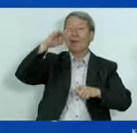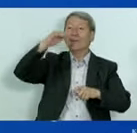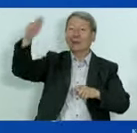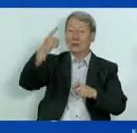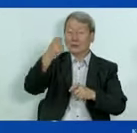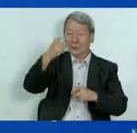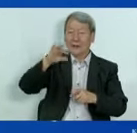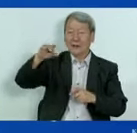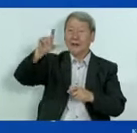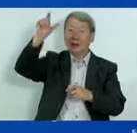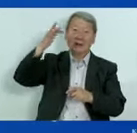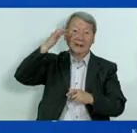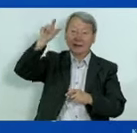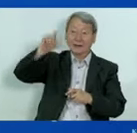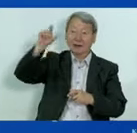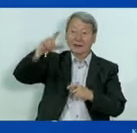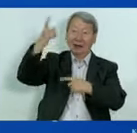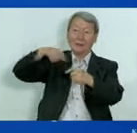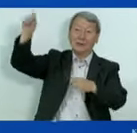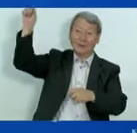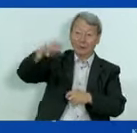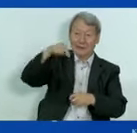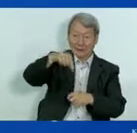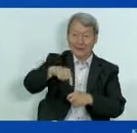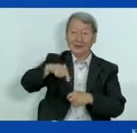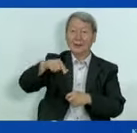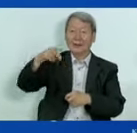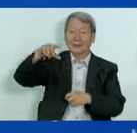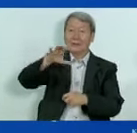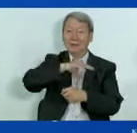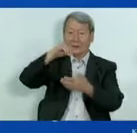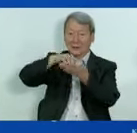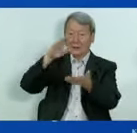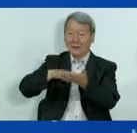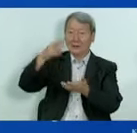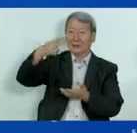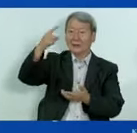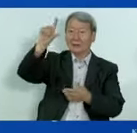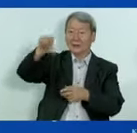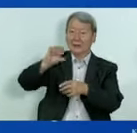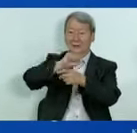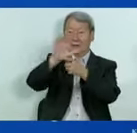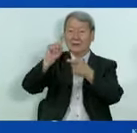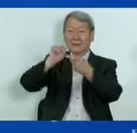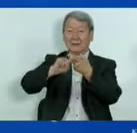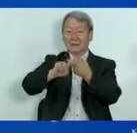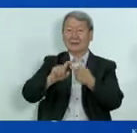100 случаев и среди граждан, прибывших из Российской Федерации, был зарегистрирован 21 случай.